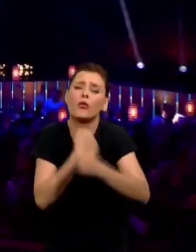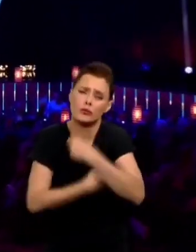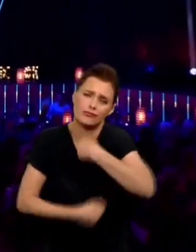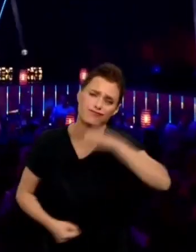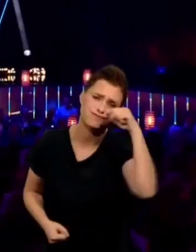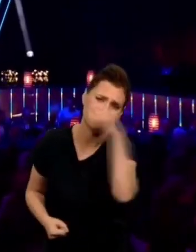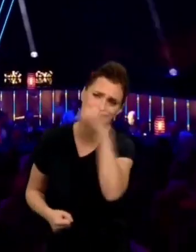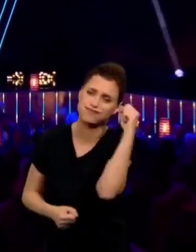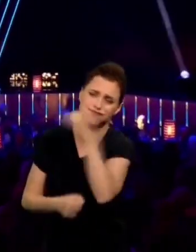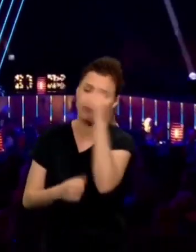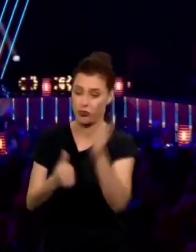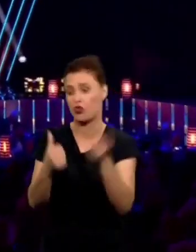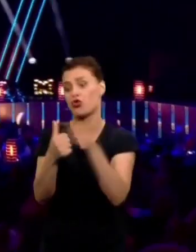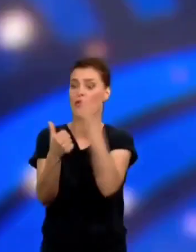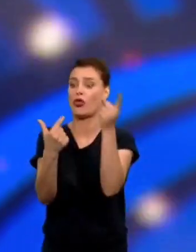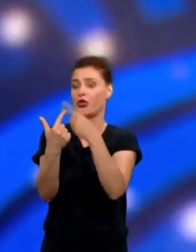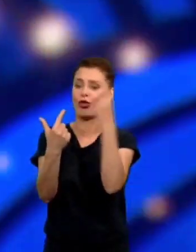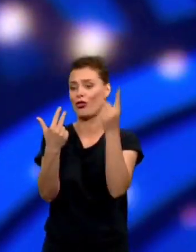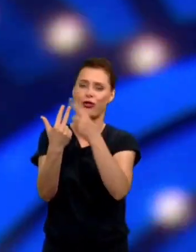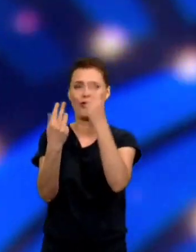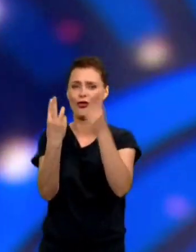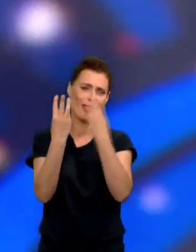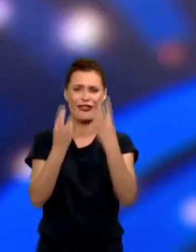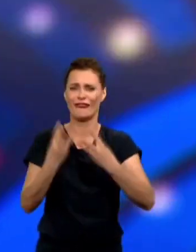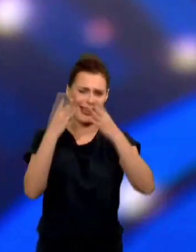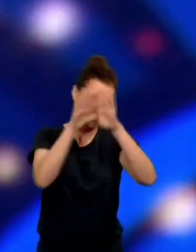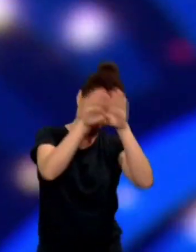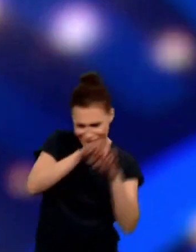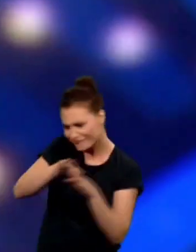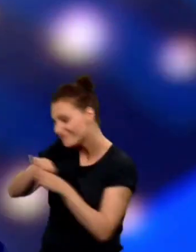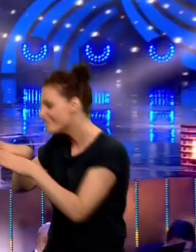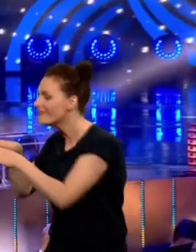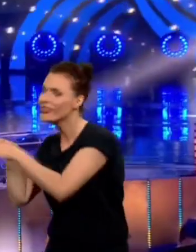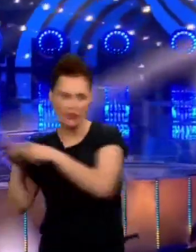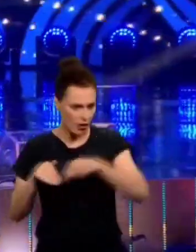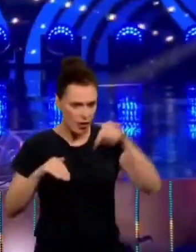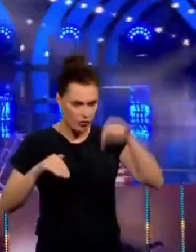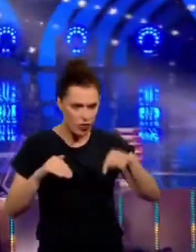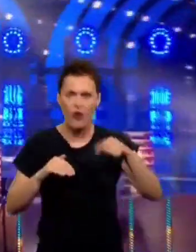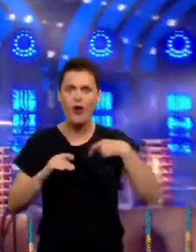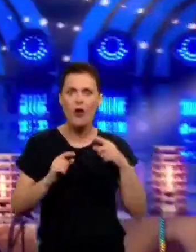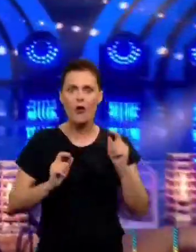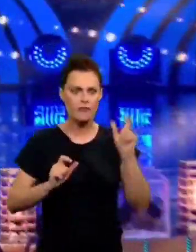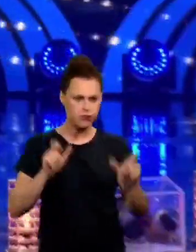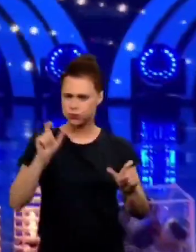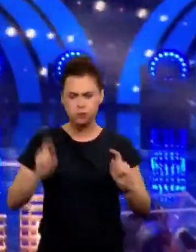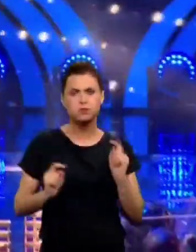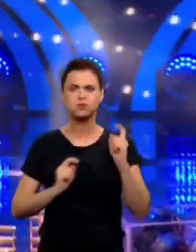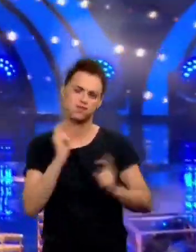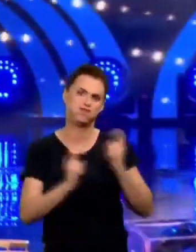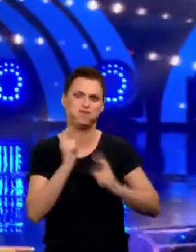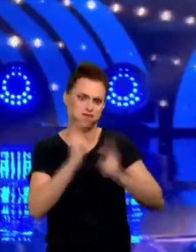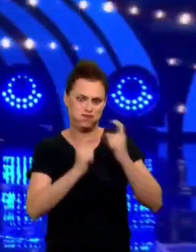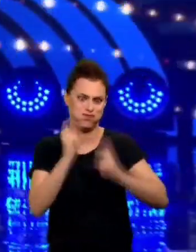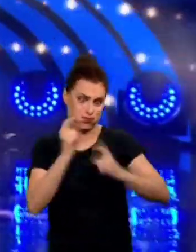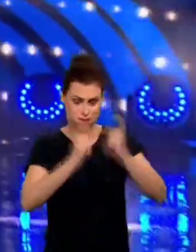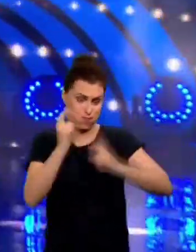są śmieszne dość i nie warte nawet gry. A